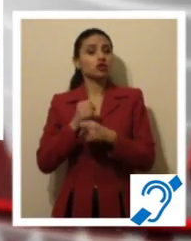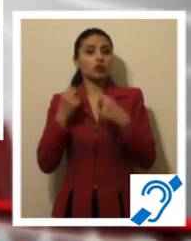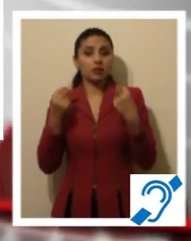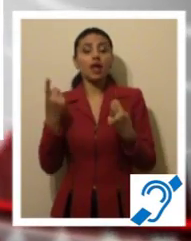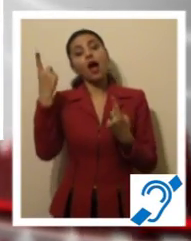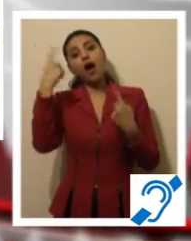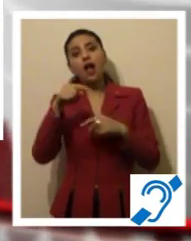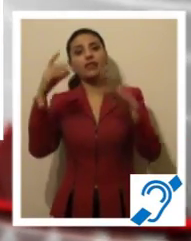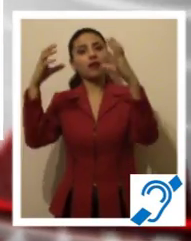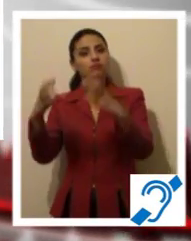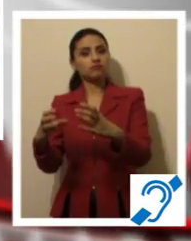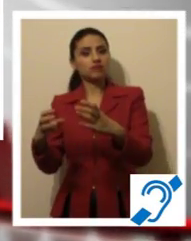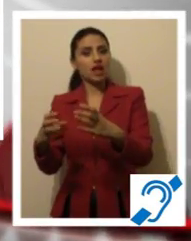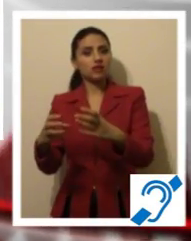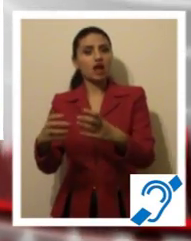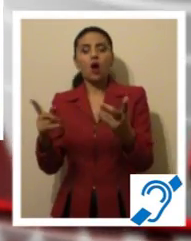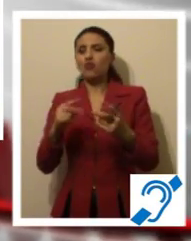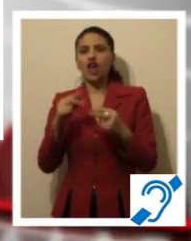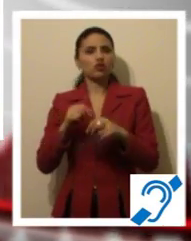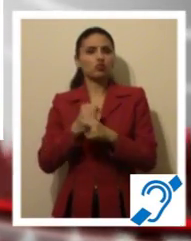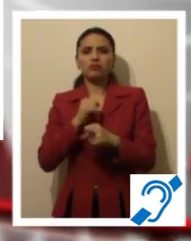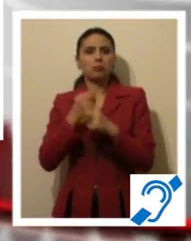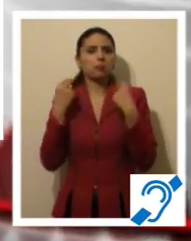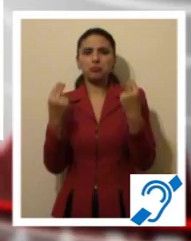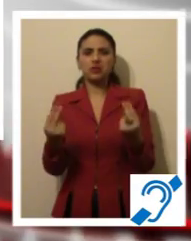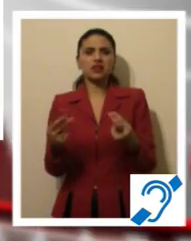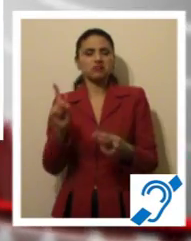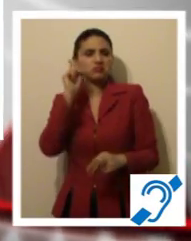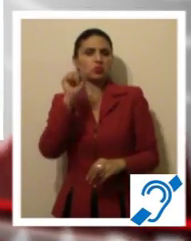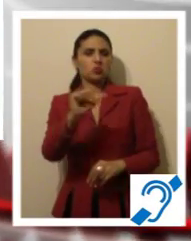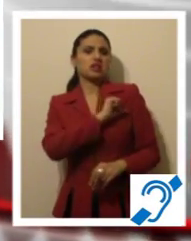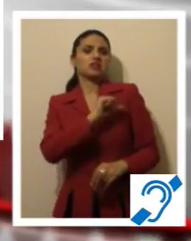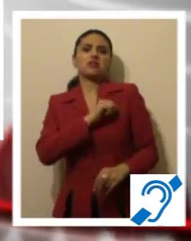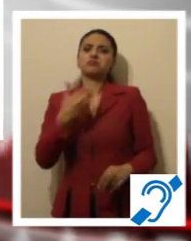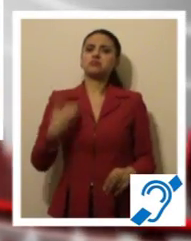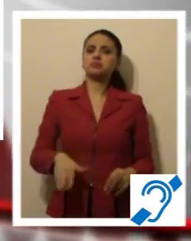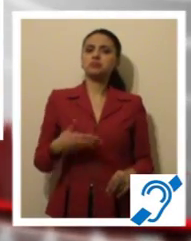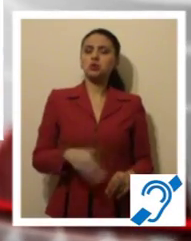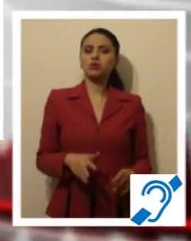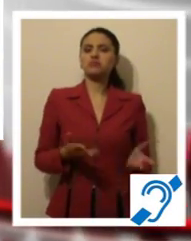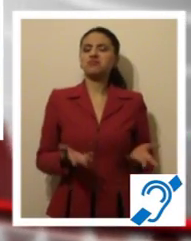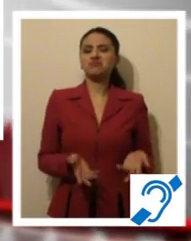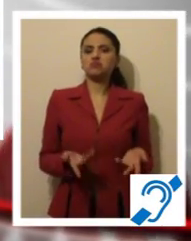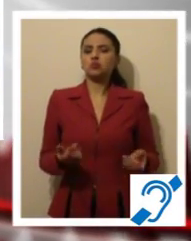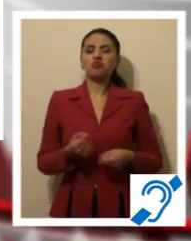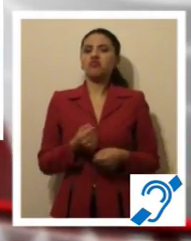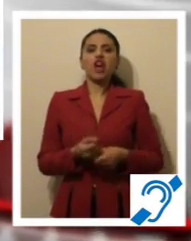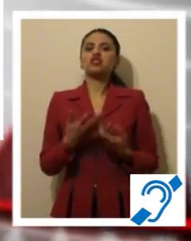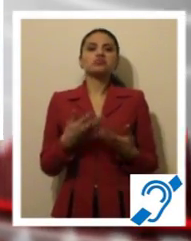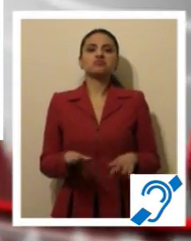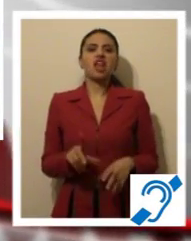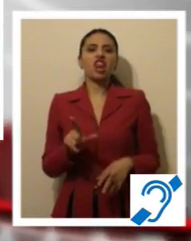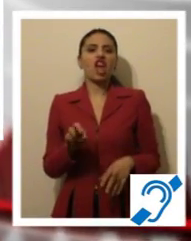o categorie care nu își fac treaba, lichele, care, le-aș putea spune lichele, dacă vreți,